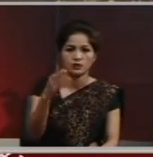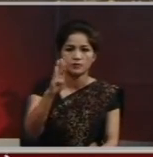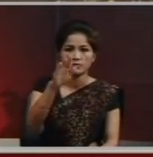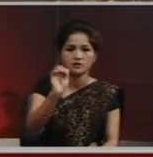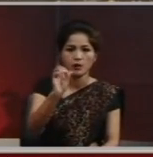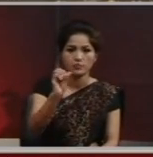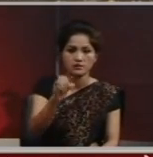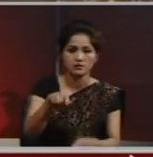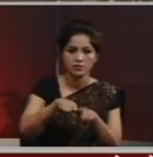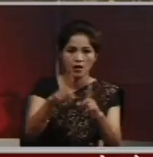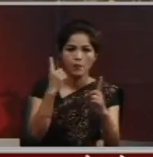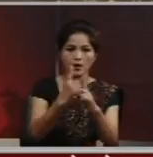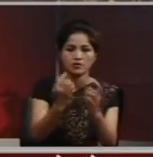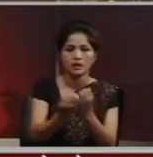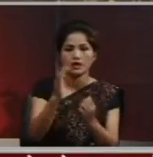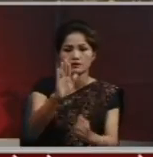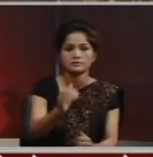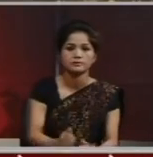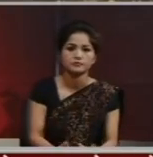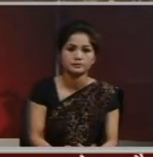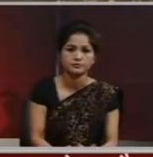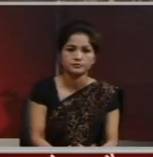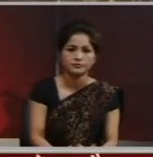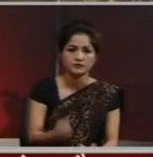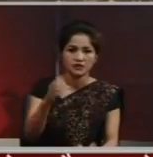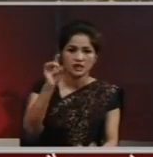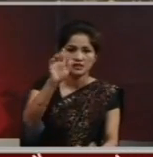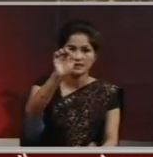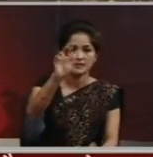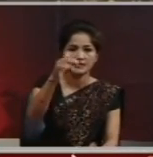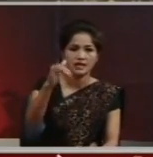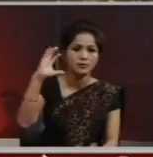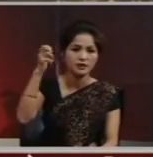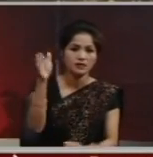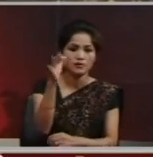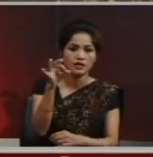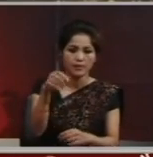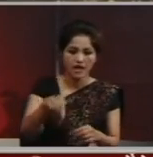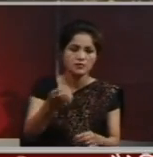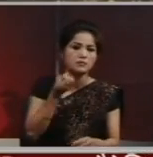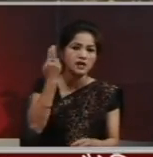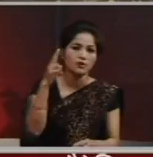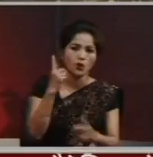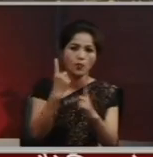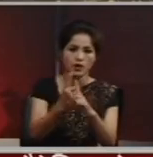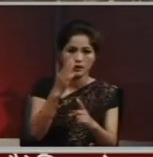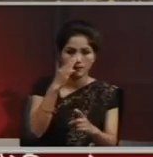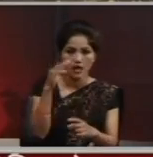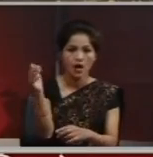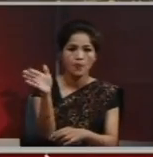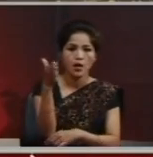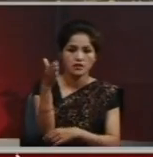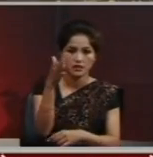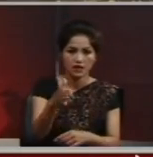बिशपसँग भेटवार्ता गरेका छन्। सिडनीस्थित विदेश मन्त्रालयमा आज बिहान भएको भेटमा मन्त्री